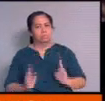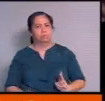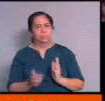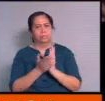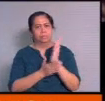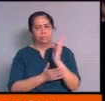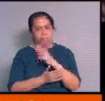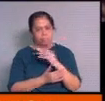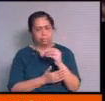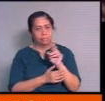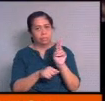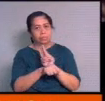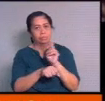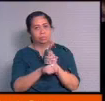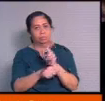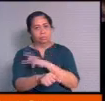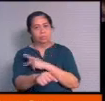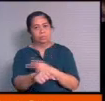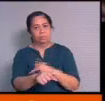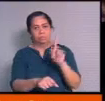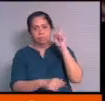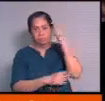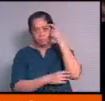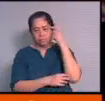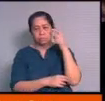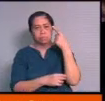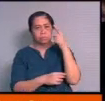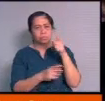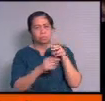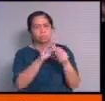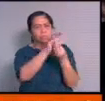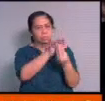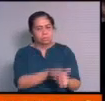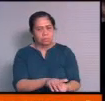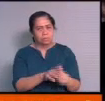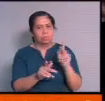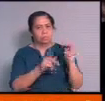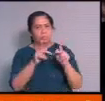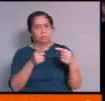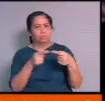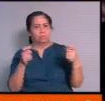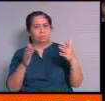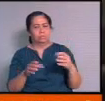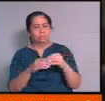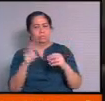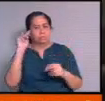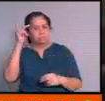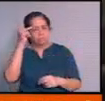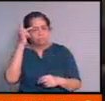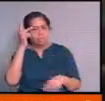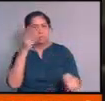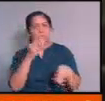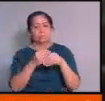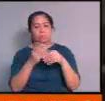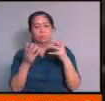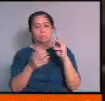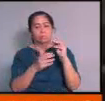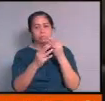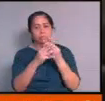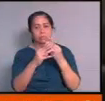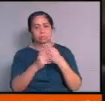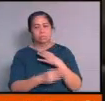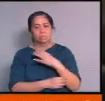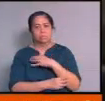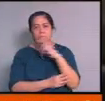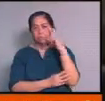pantao at paggamit ng kapangyarihan ng gobyerno para gipitin ang mga kalaban sa politika. Dagdag pa ni Muntinlupa